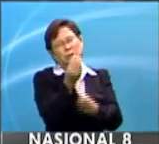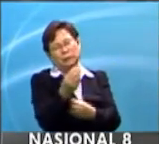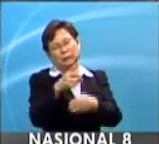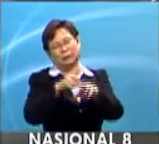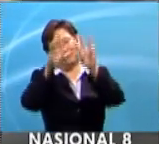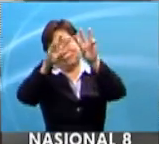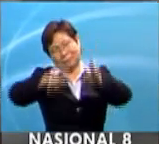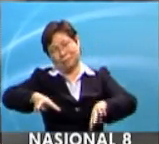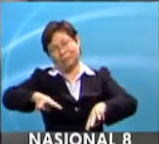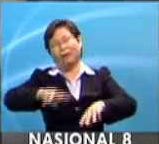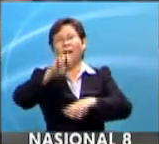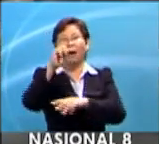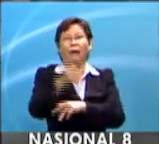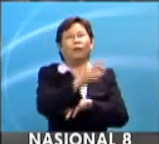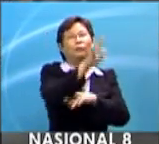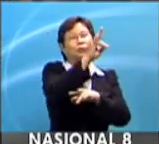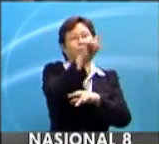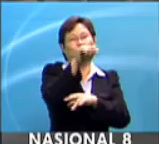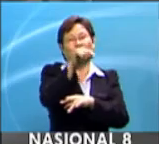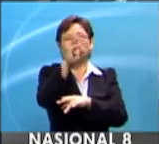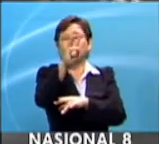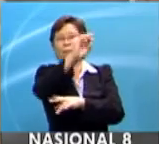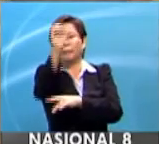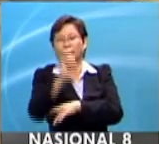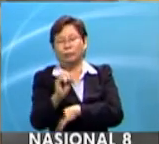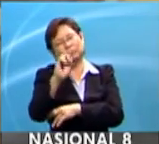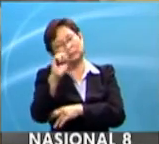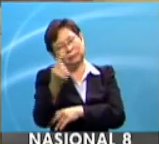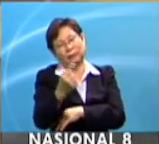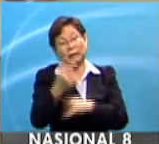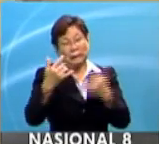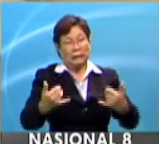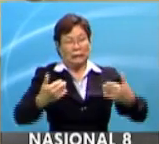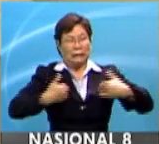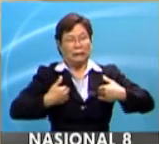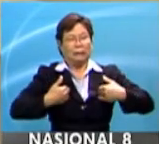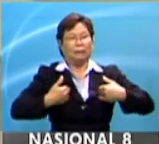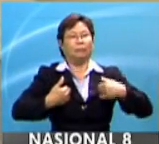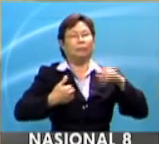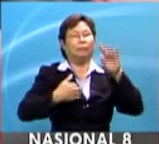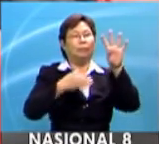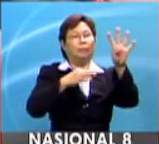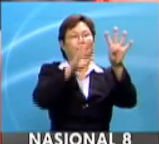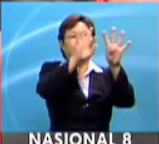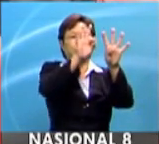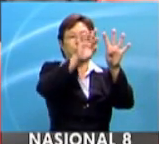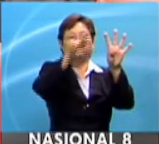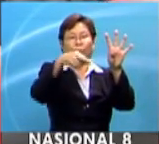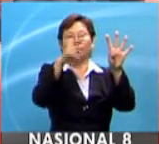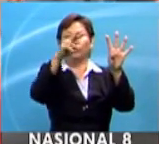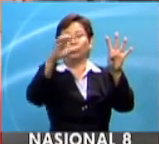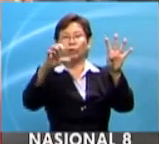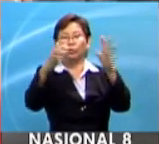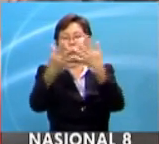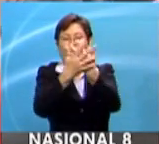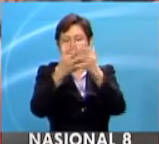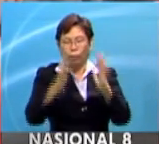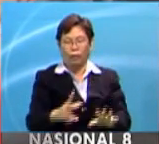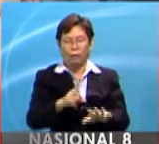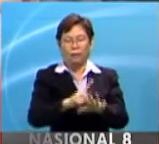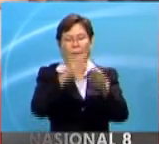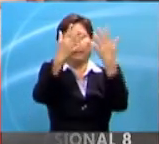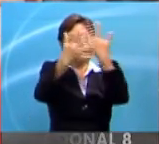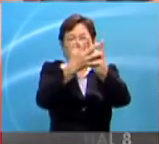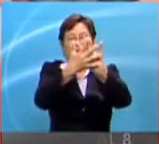yaitu hanya 7 pukulan 600 kini terdapat seramai 49.200 bantuan di penjara seluruh